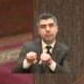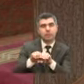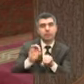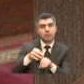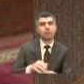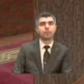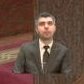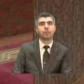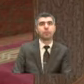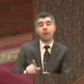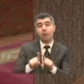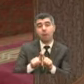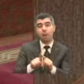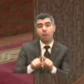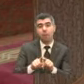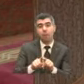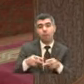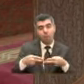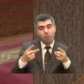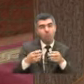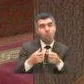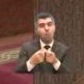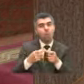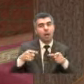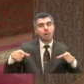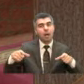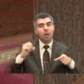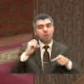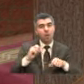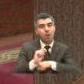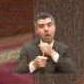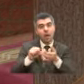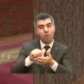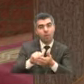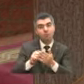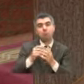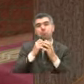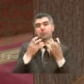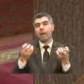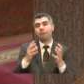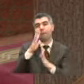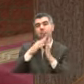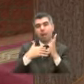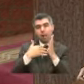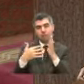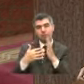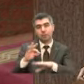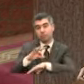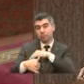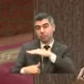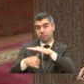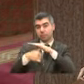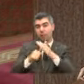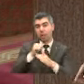توسيع التزويد بالماء في العالم القروي الآن في واحد العدد ديال البرامج، إلا خدينا هي المكتب الوطني للكهرباء